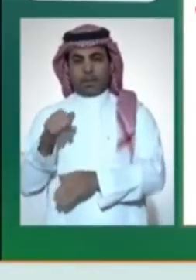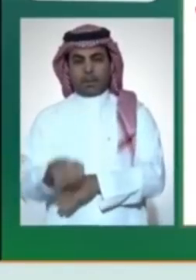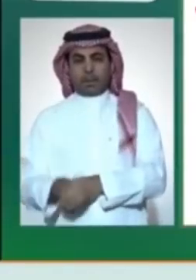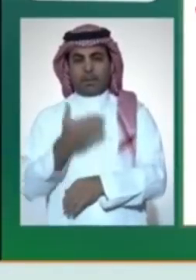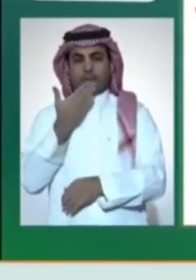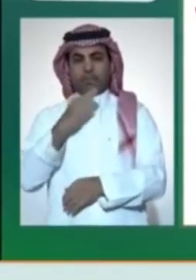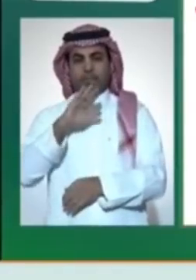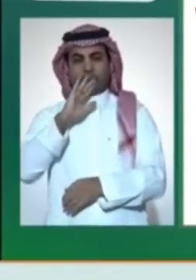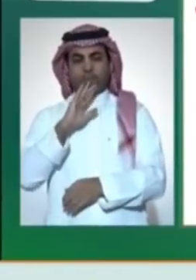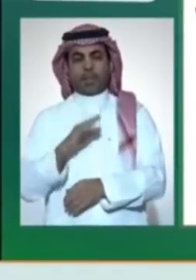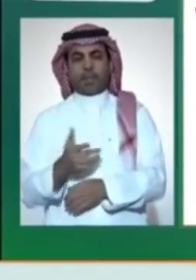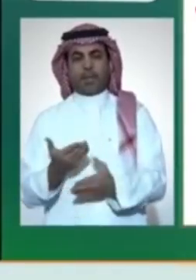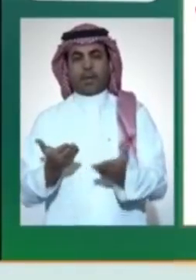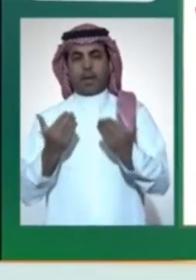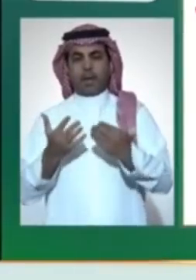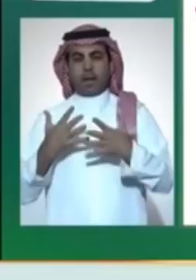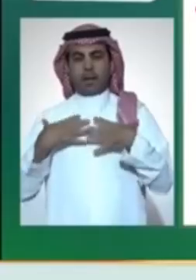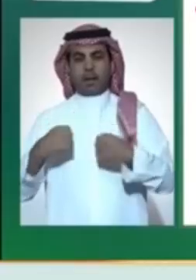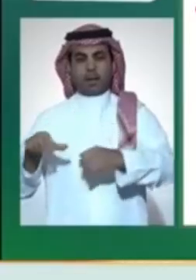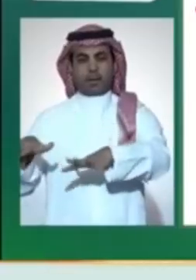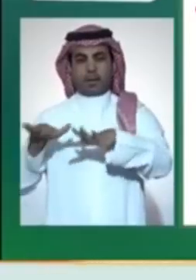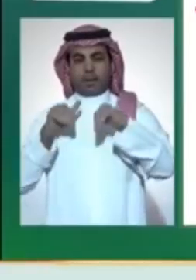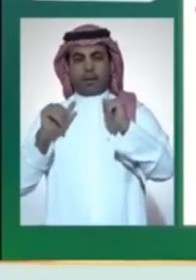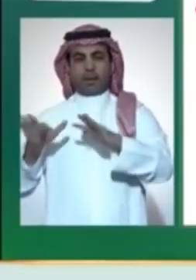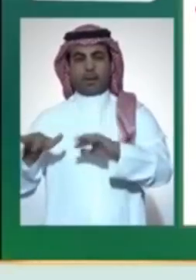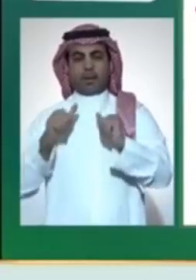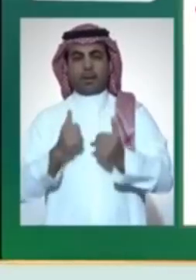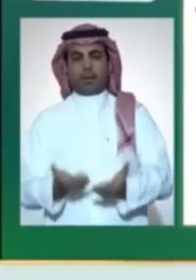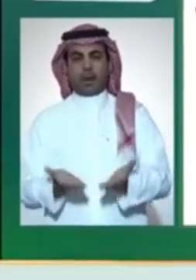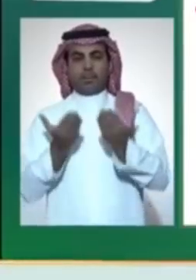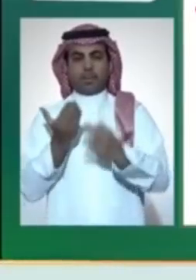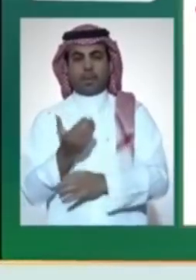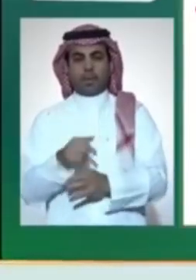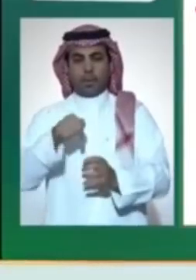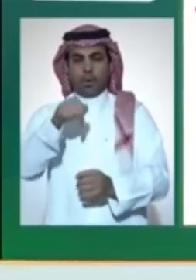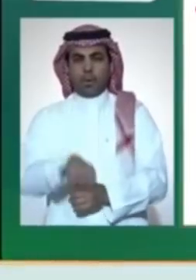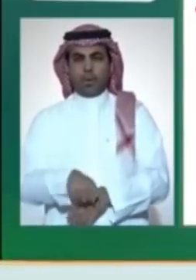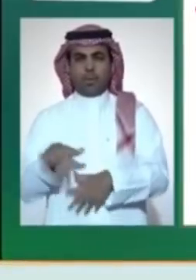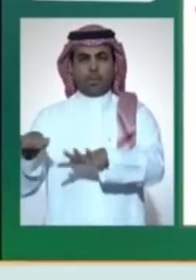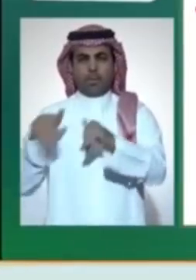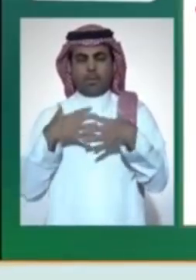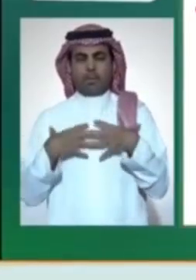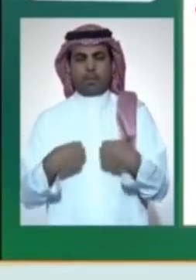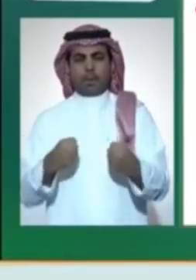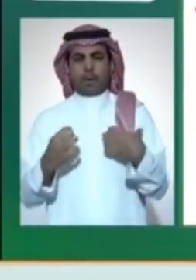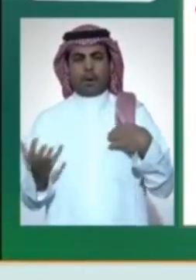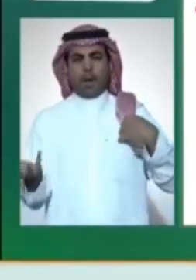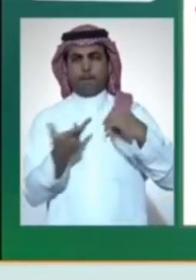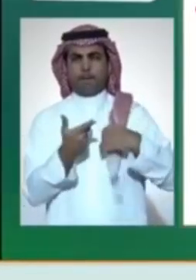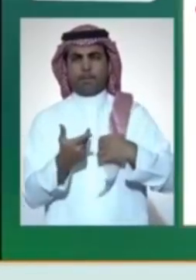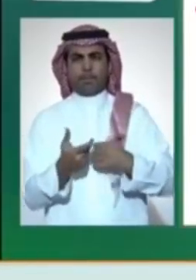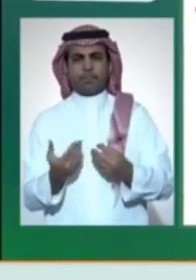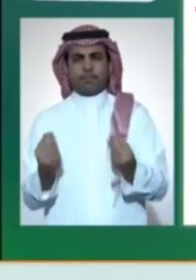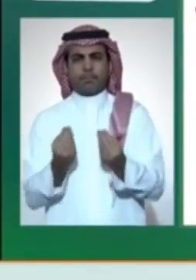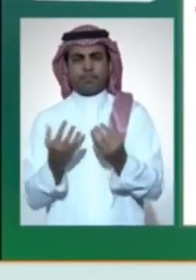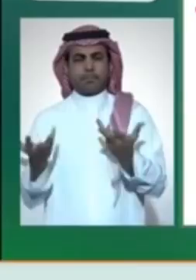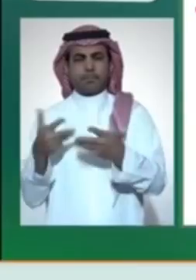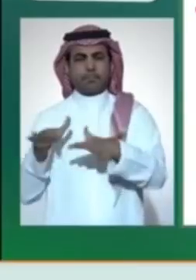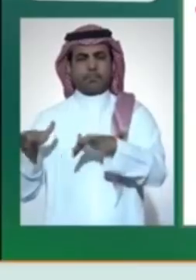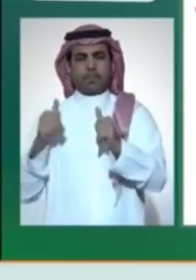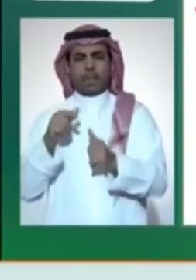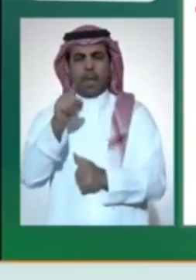نزال نرصد مزيد من حالات التعافي، وهذا أمر مبشر. اليوم نشارك معكم